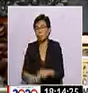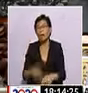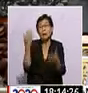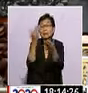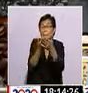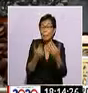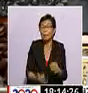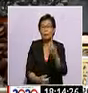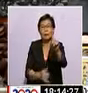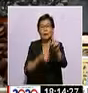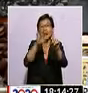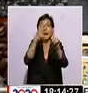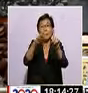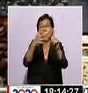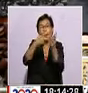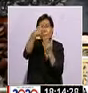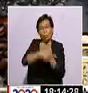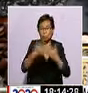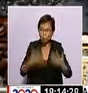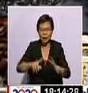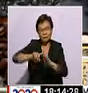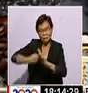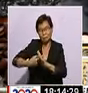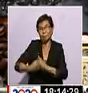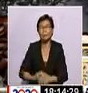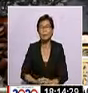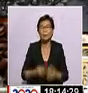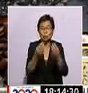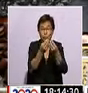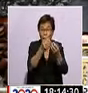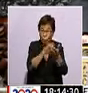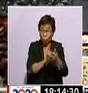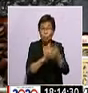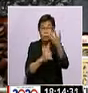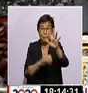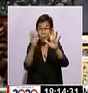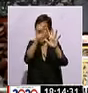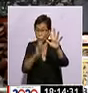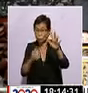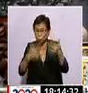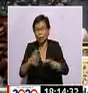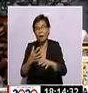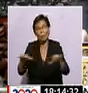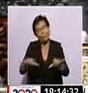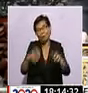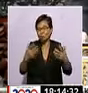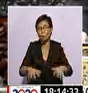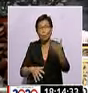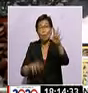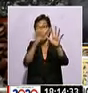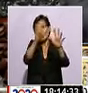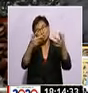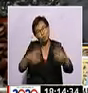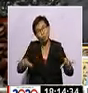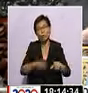sehingga kini 115 inisiatif telah diperkenalkan. Daripada jumlah tersebut, 15% telah berjaya dilaksanakan